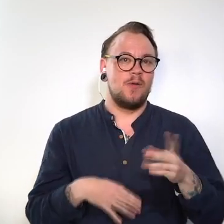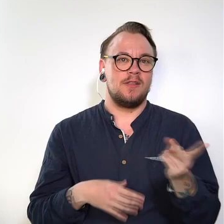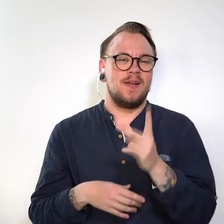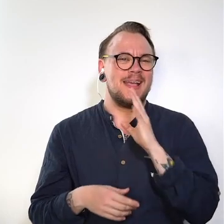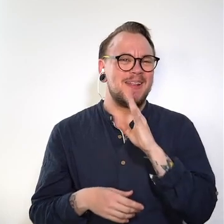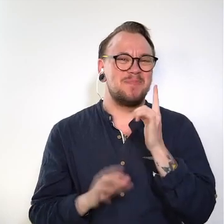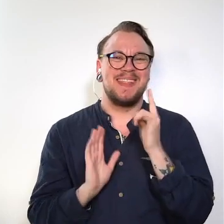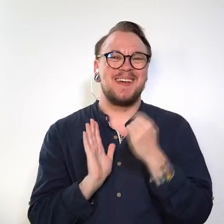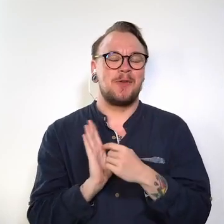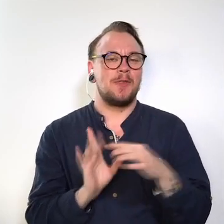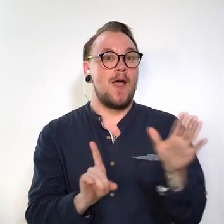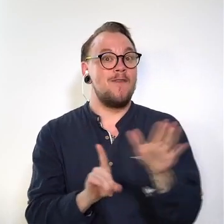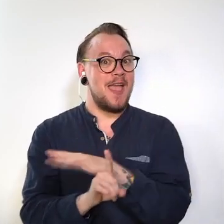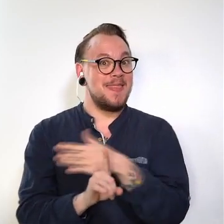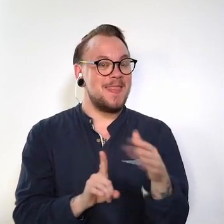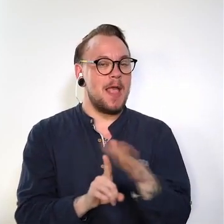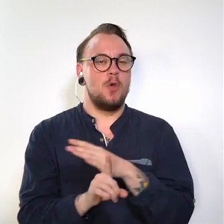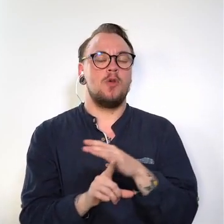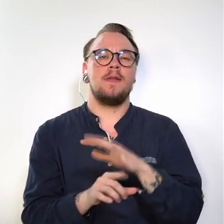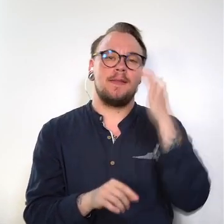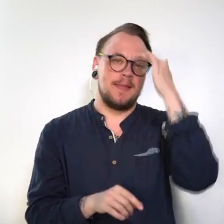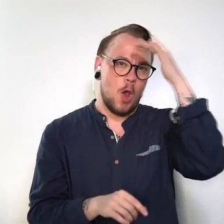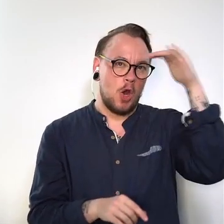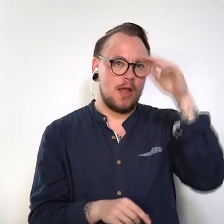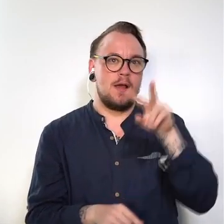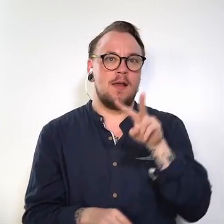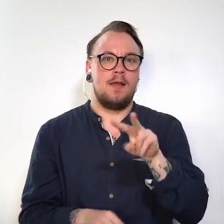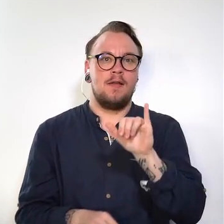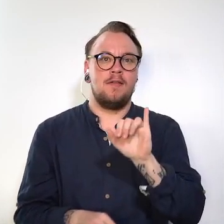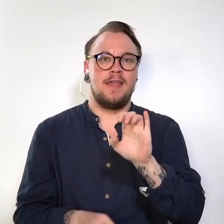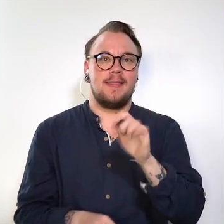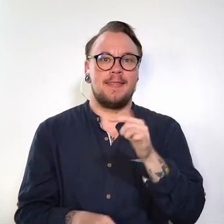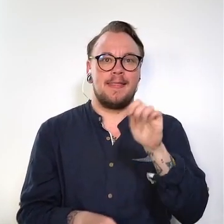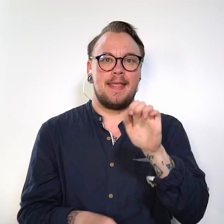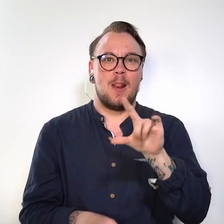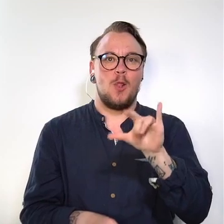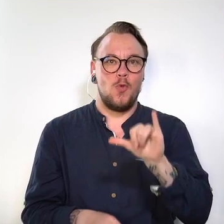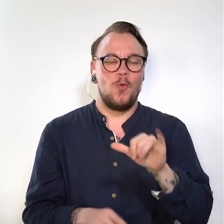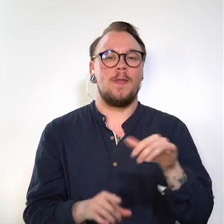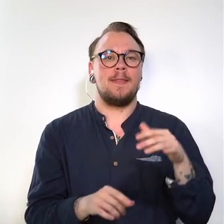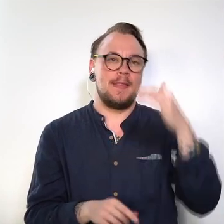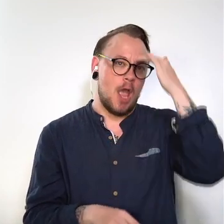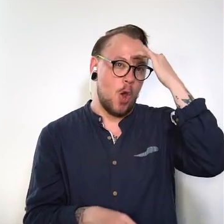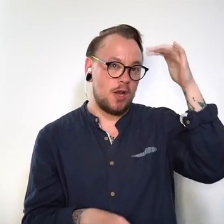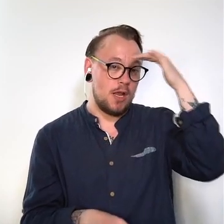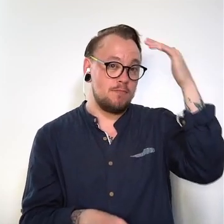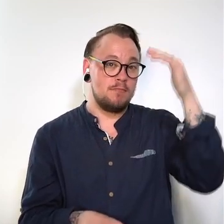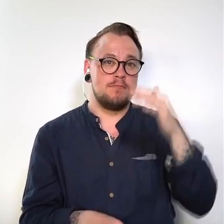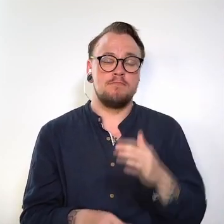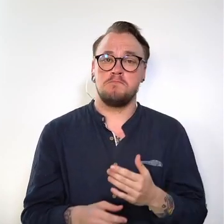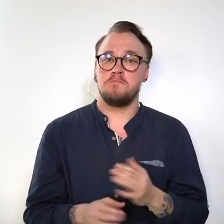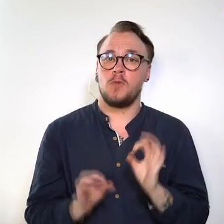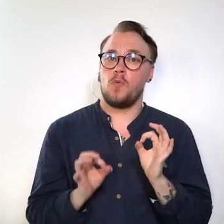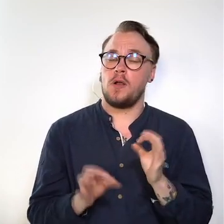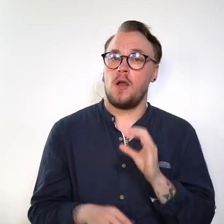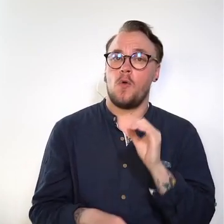viettelyteoria, koska saattaa olla, että se ei ole kaikille osallistujille tuttu. Olli, olisiko tämä aihe, johon sä voisit vastata? Onko se, mikä se